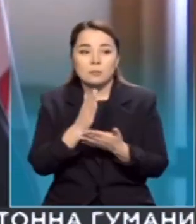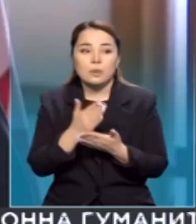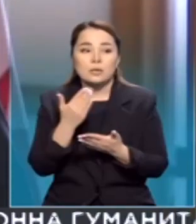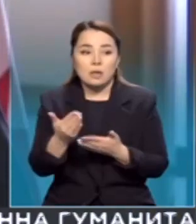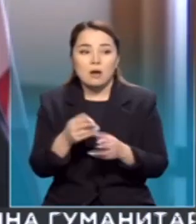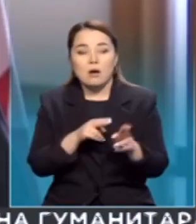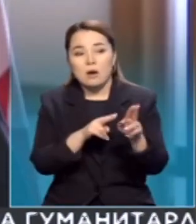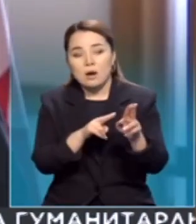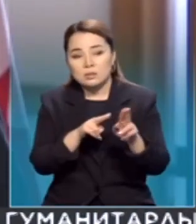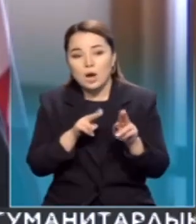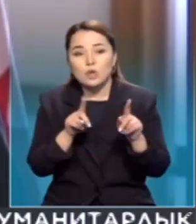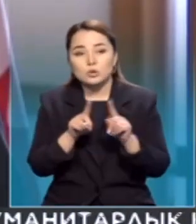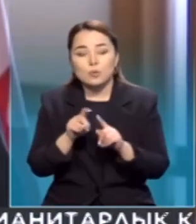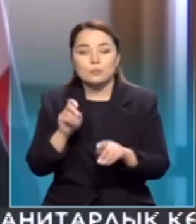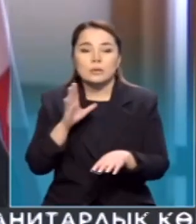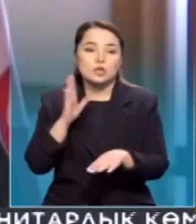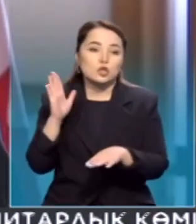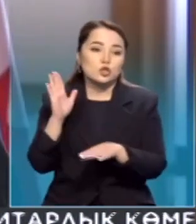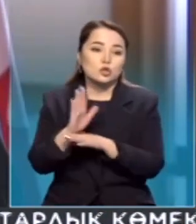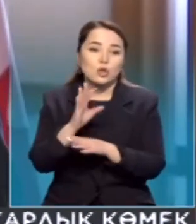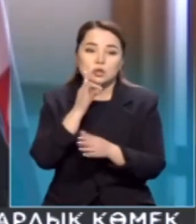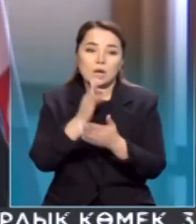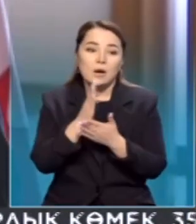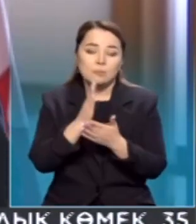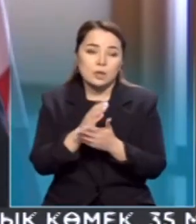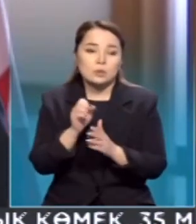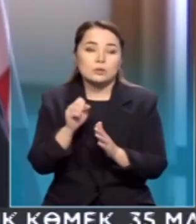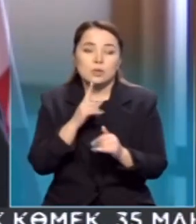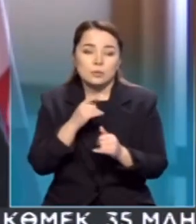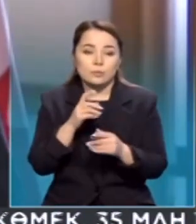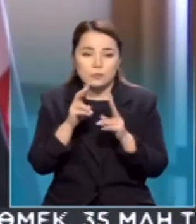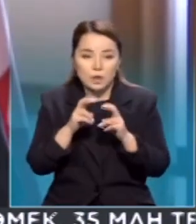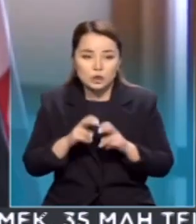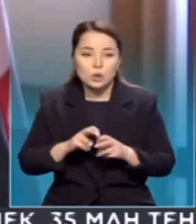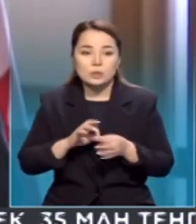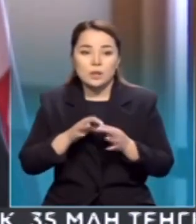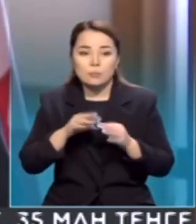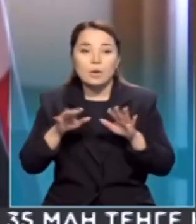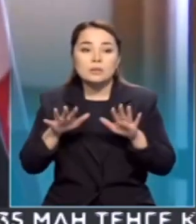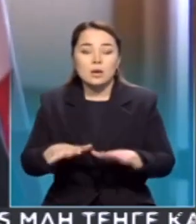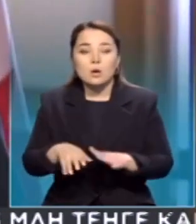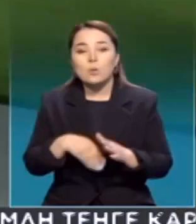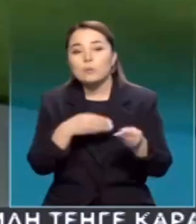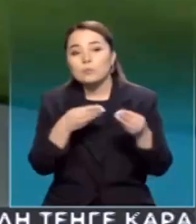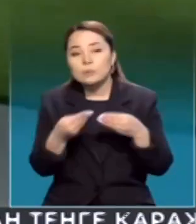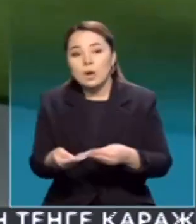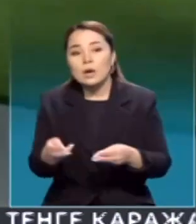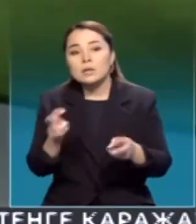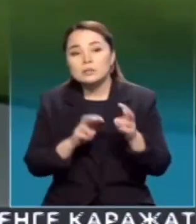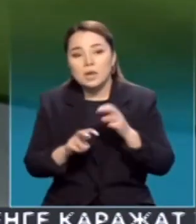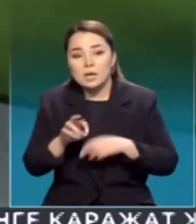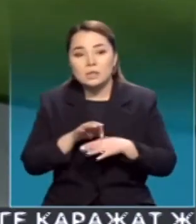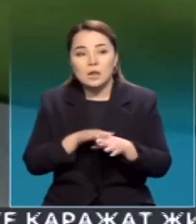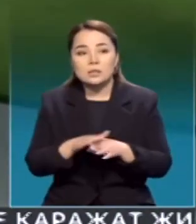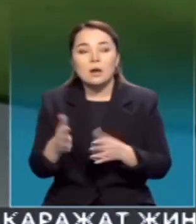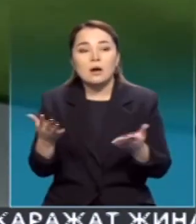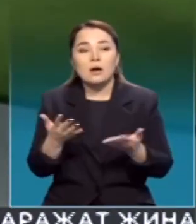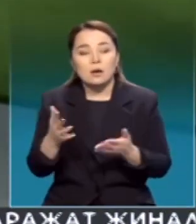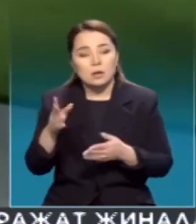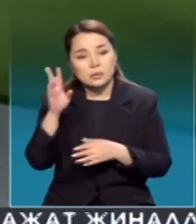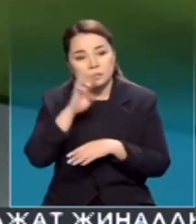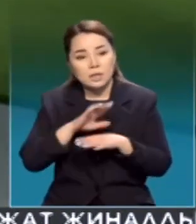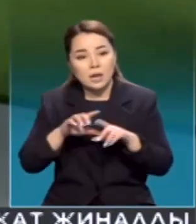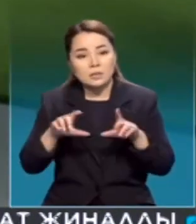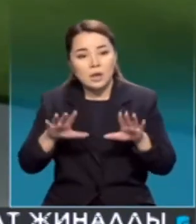оны атып түсіру туралы бұйрық бердім. Қазір арнайы топ нысанды тауып, талдау жүргізу үшін құлаған жерін іздестіріп жатыр. Бұл нысандардың қай елге тиесілі екені